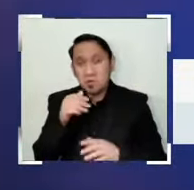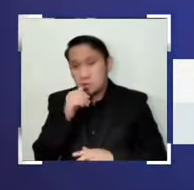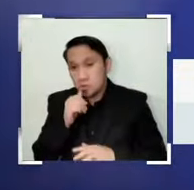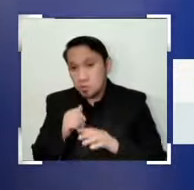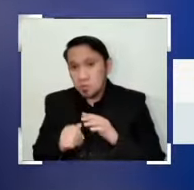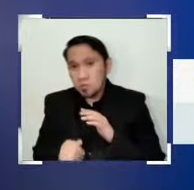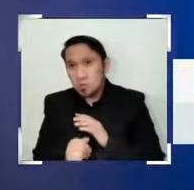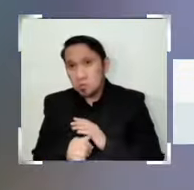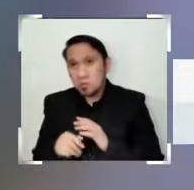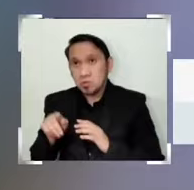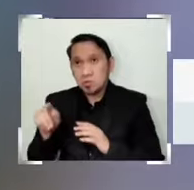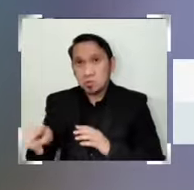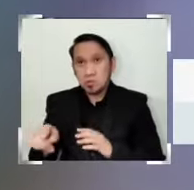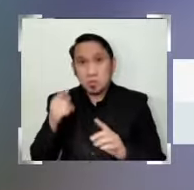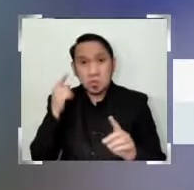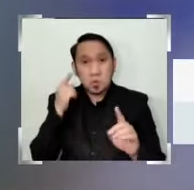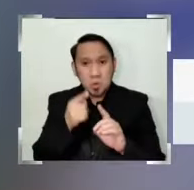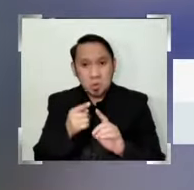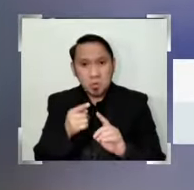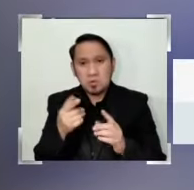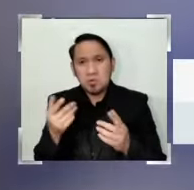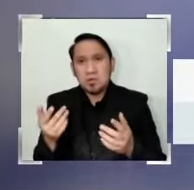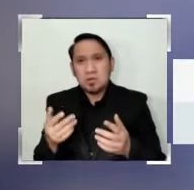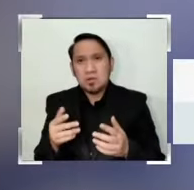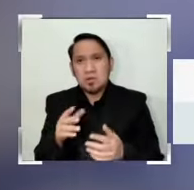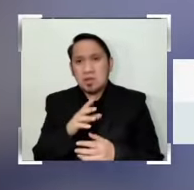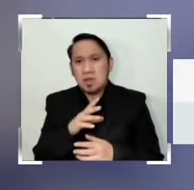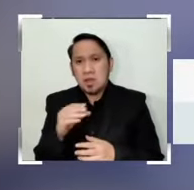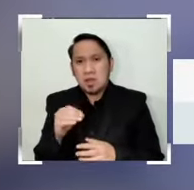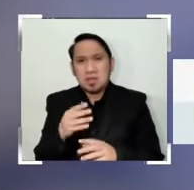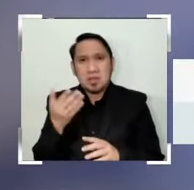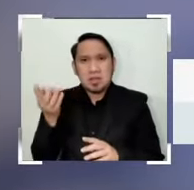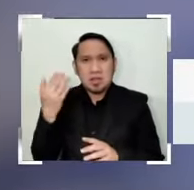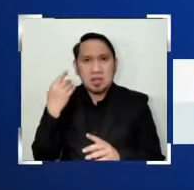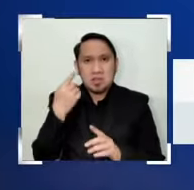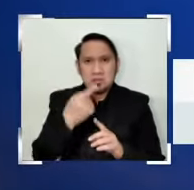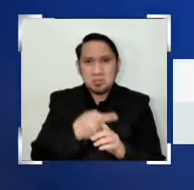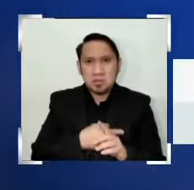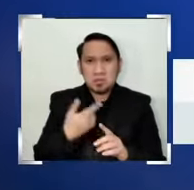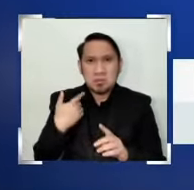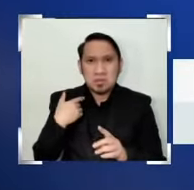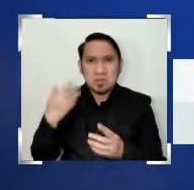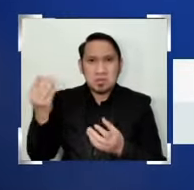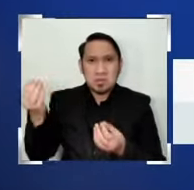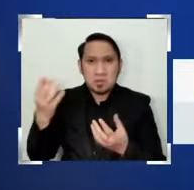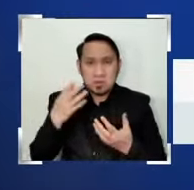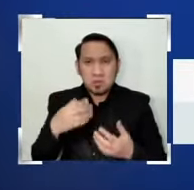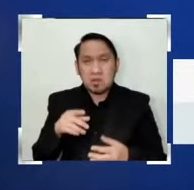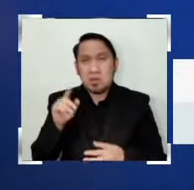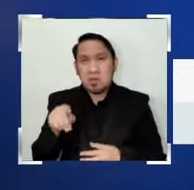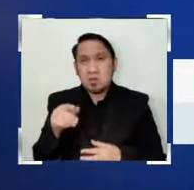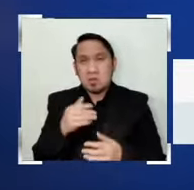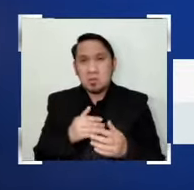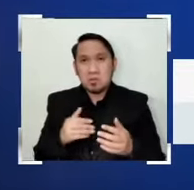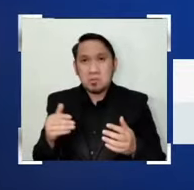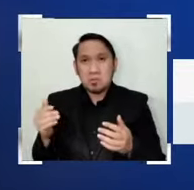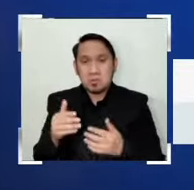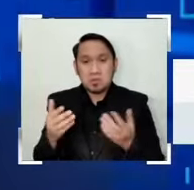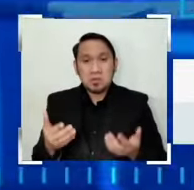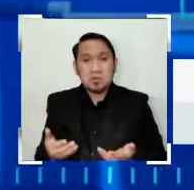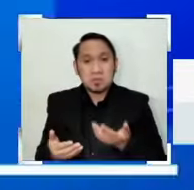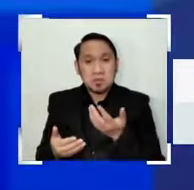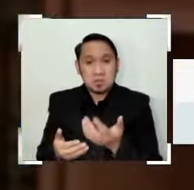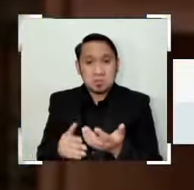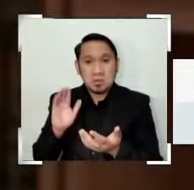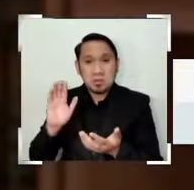raid sa kanyang mga bahay at noong isang buwan pa raw siya may impormasyon. Nauna na nga raw siyang nagsuko sa PNP ng lahat ng kanyang mga